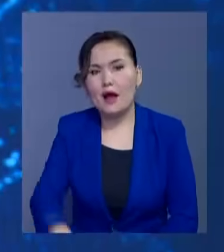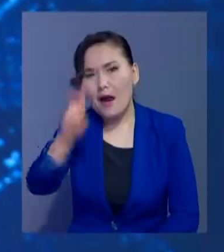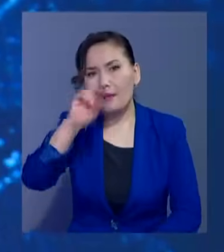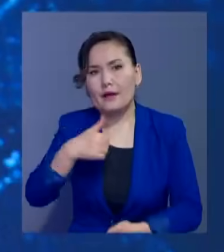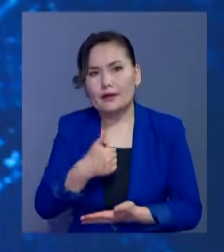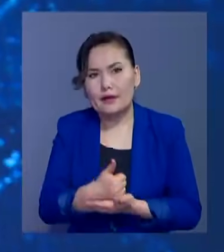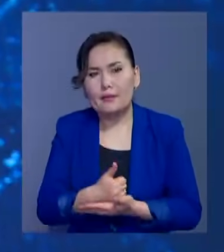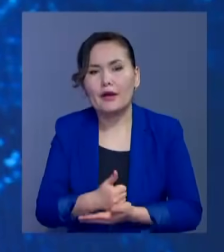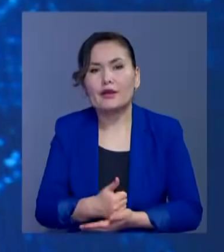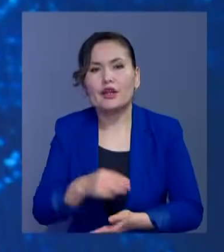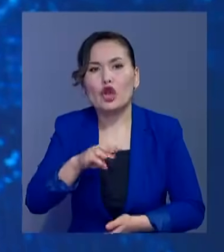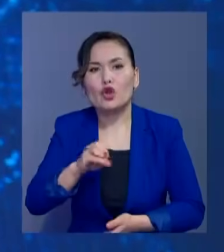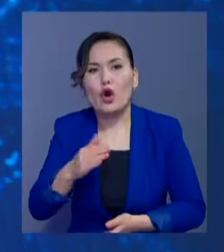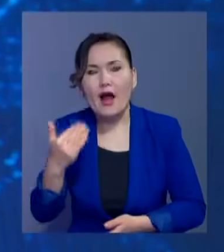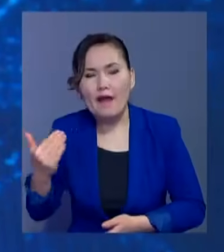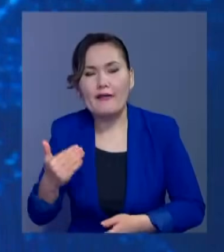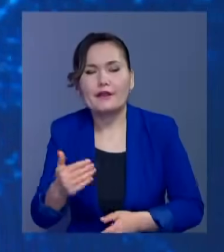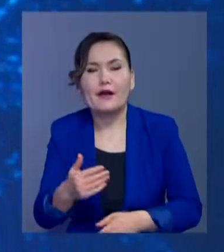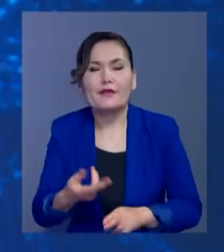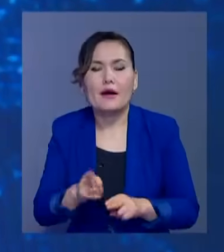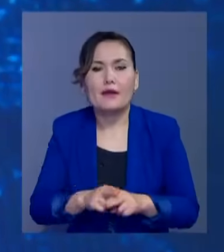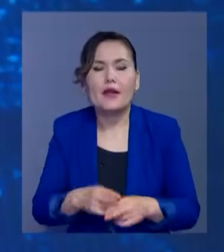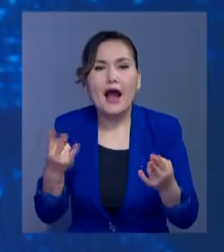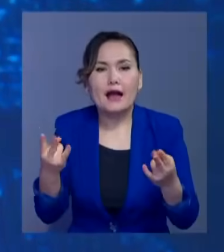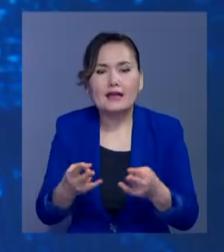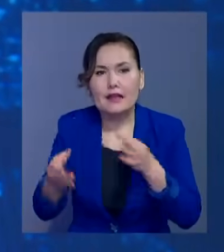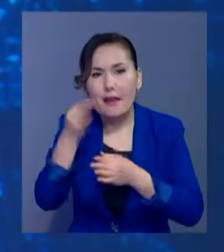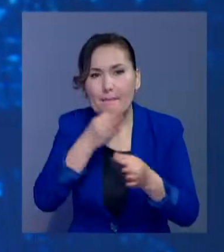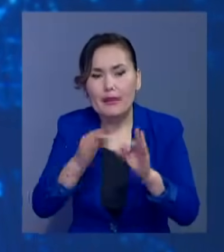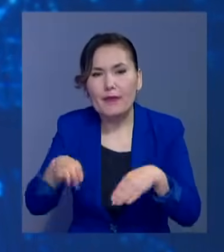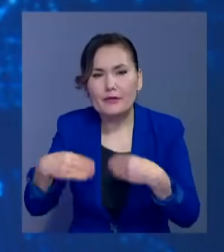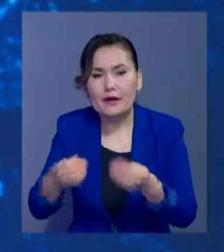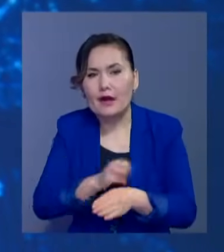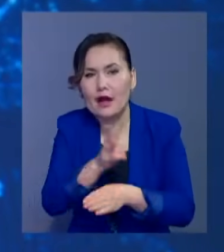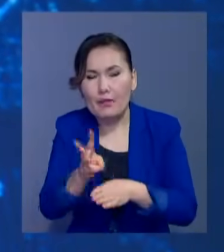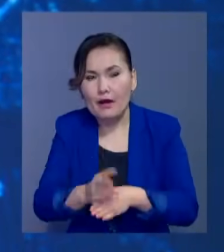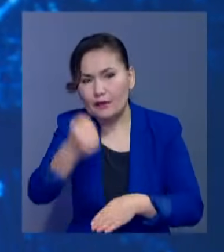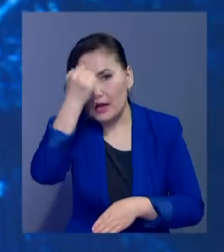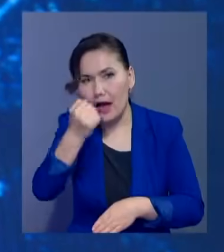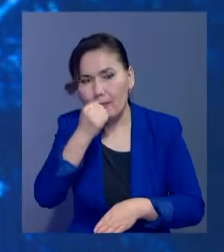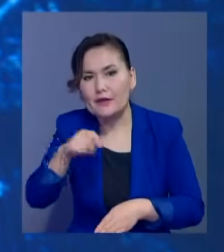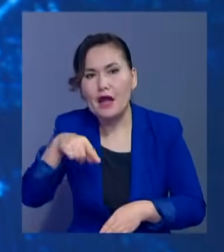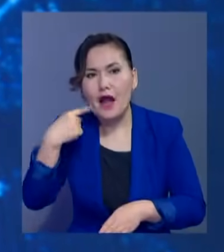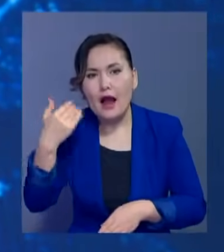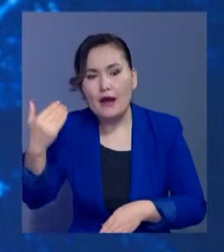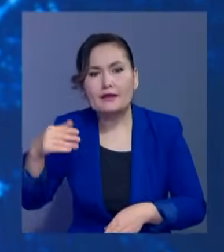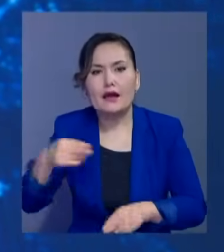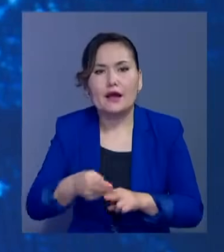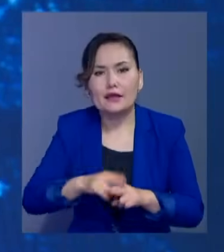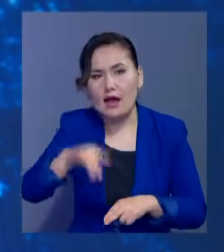Мемлекет басшысы қажетті препарат ұсынғаны үшін Пәкістан еліне алғыс білдірді. Қасым Жомарт Тоқаев мұны Твиттер парақшасында